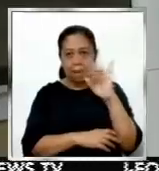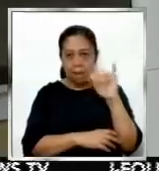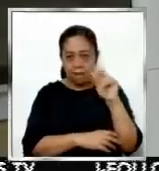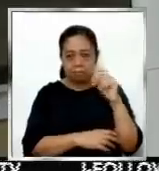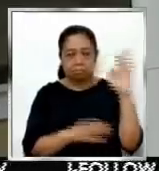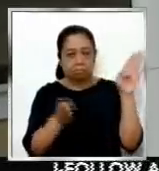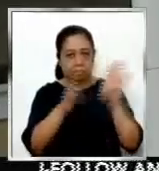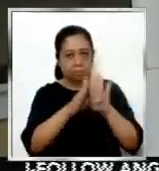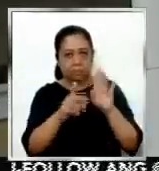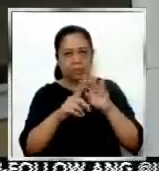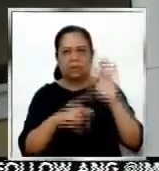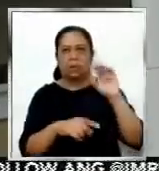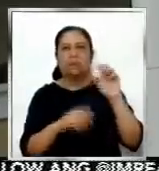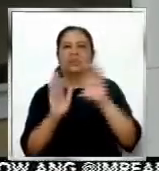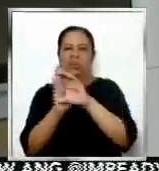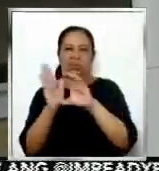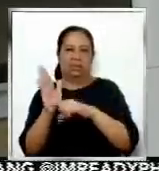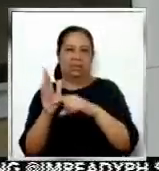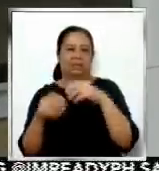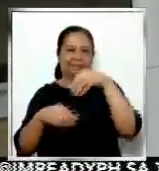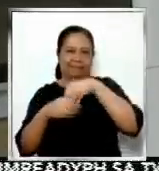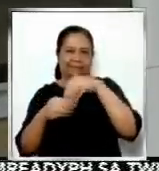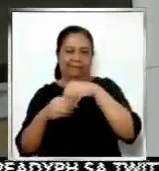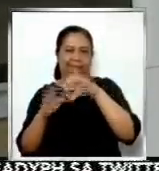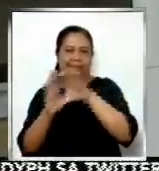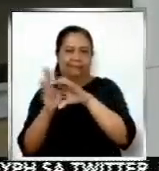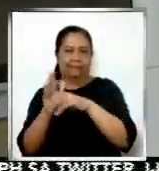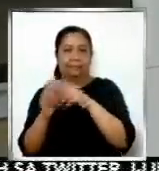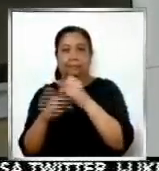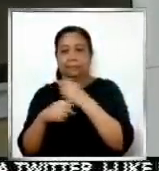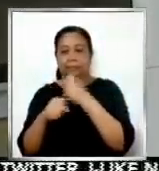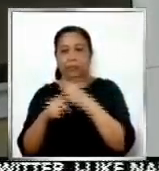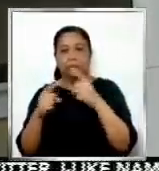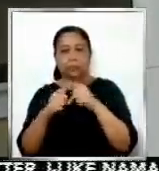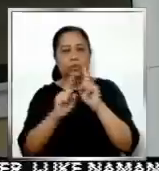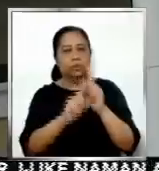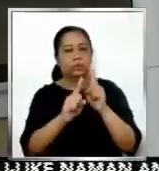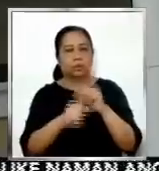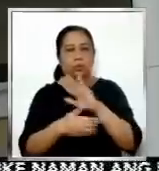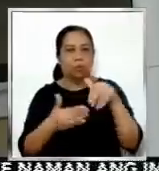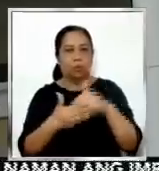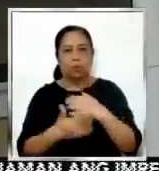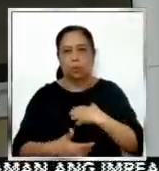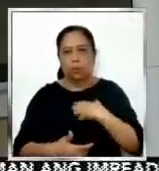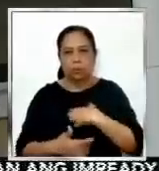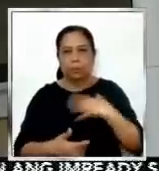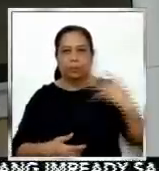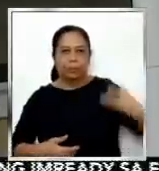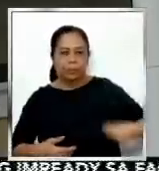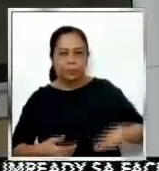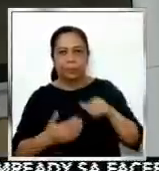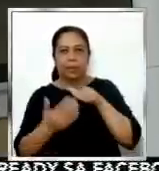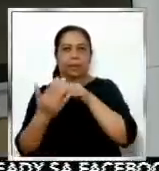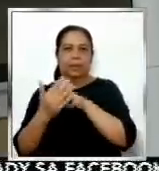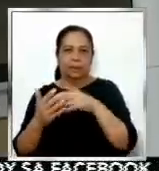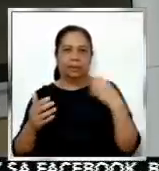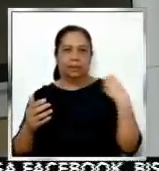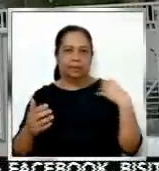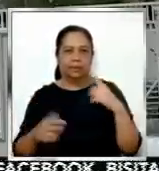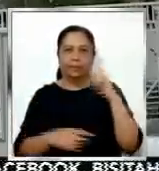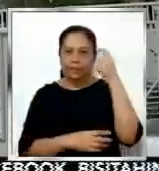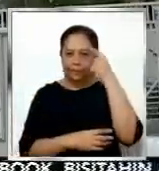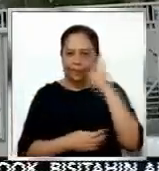isang constitutionally created body na nilikha para tugunan ang mga reklamo ng katiwalian laban sa mga opisyal ng